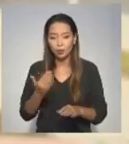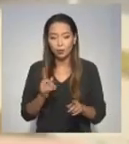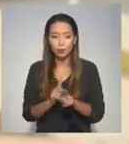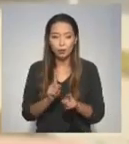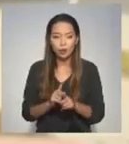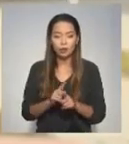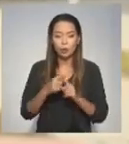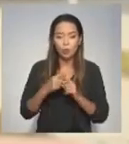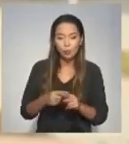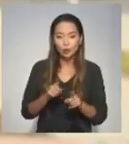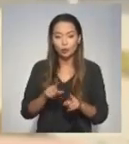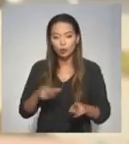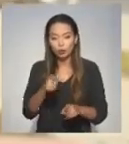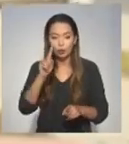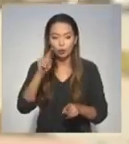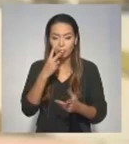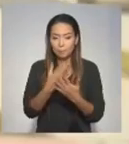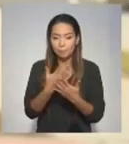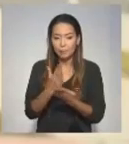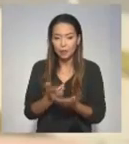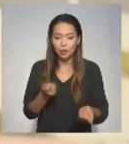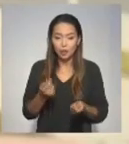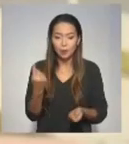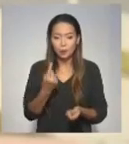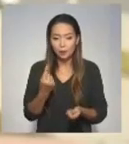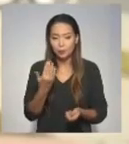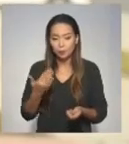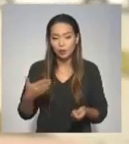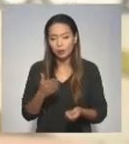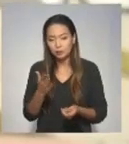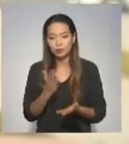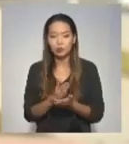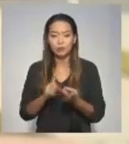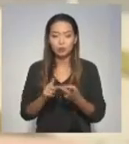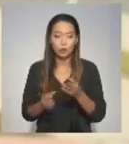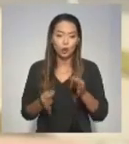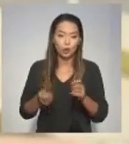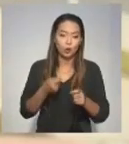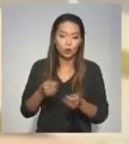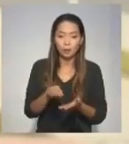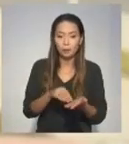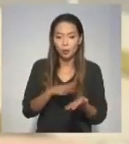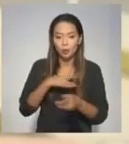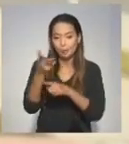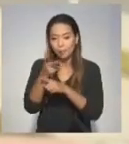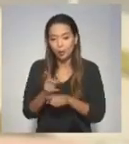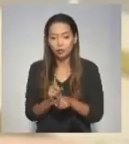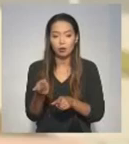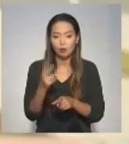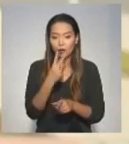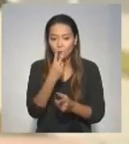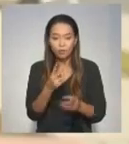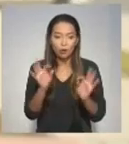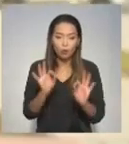деген жол белгісінің болуында. Сот өте ұзақ қарады. Бірінші сот бір жарым ай қарады. Екінші апелляциялық сотта өтті. Бейне жазбаны екі жақты